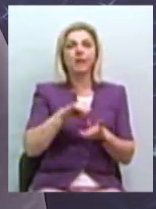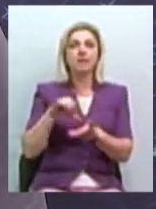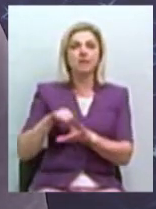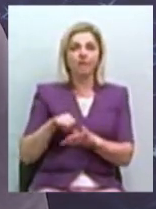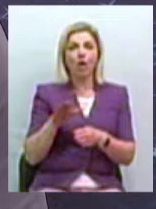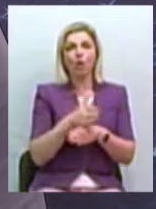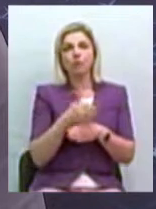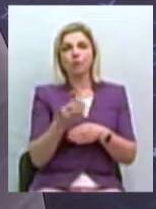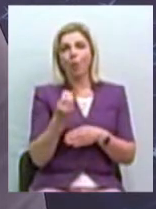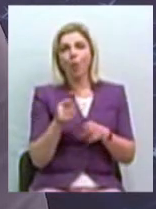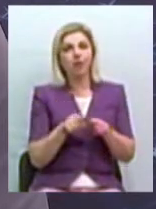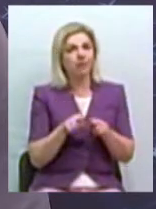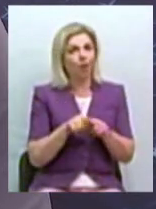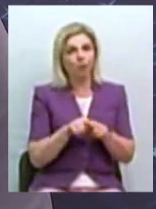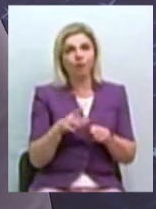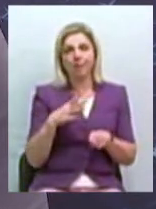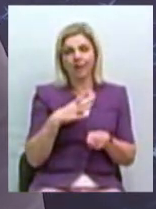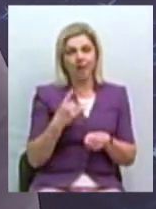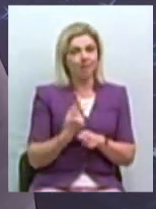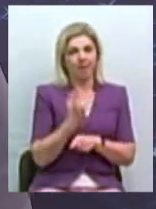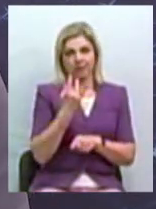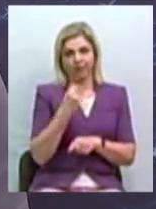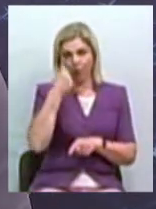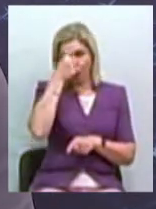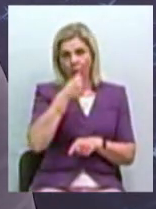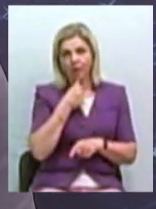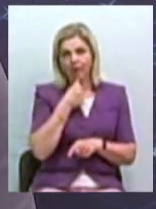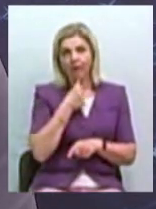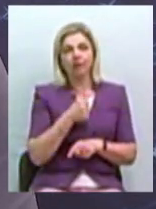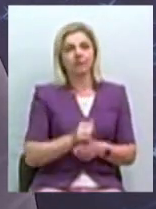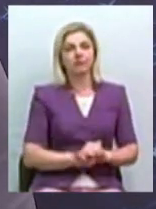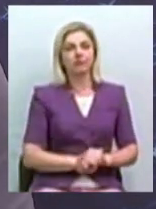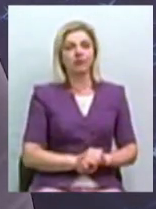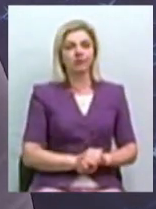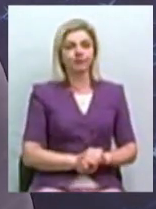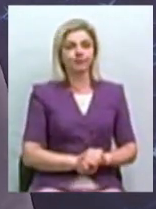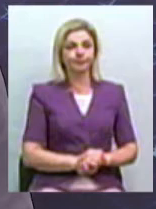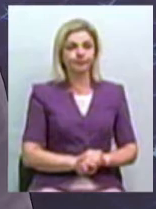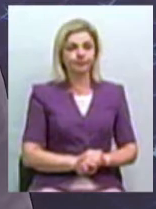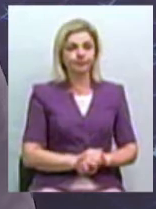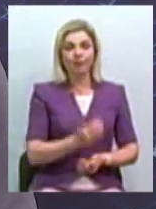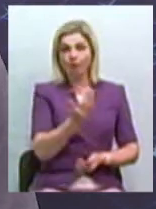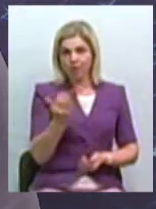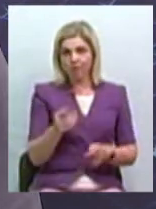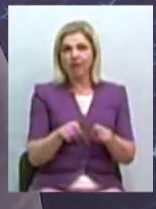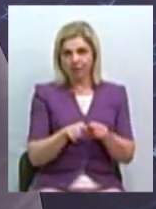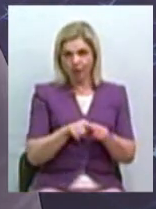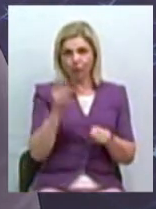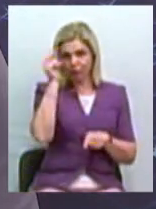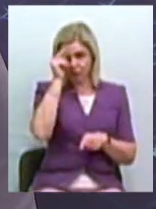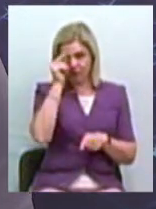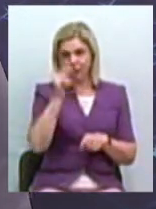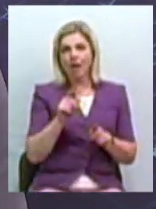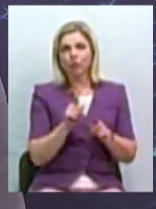розпорядників коштів також були в перші роки, особливо в перший, вони вчилися також. Дуже було